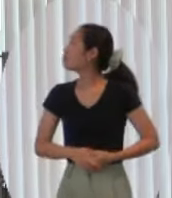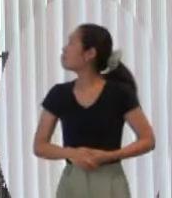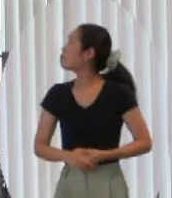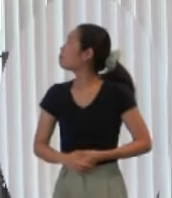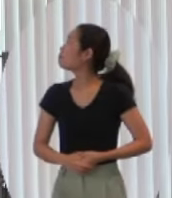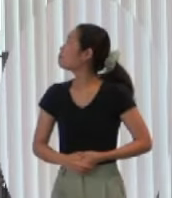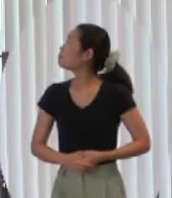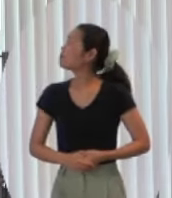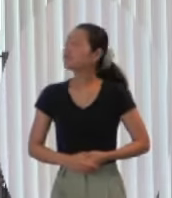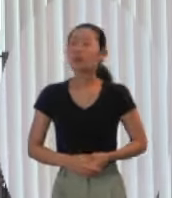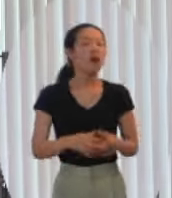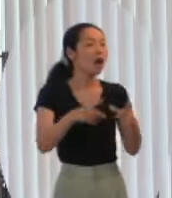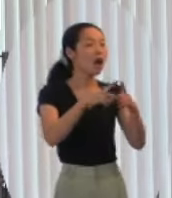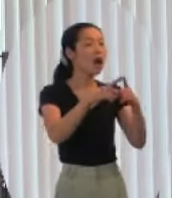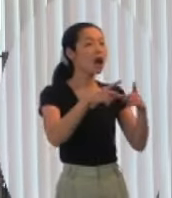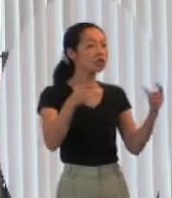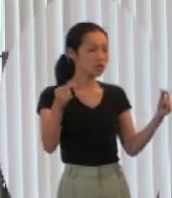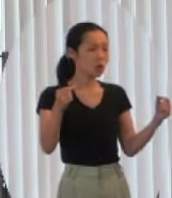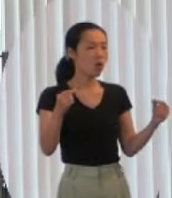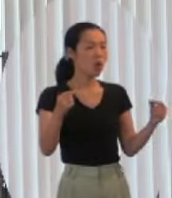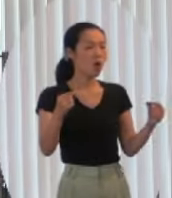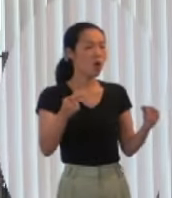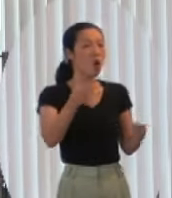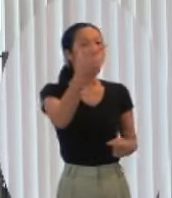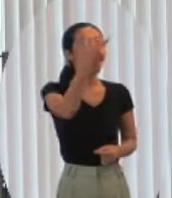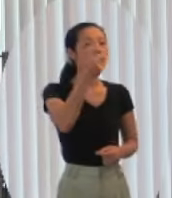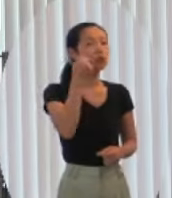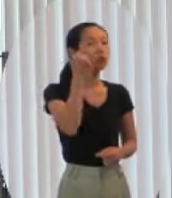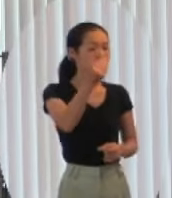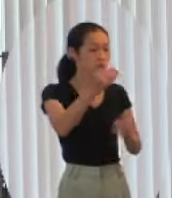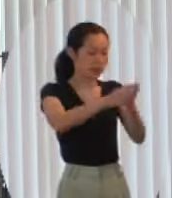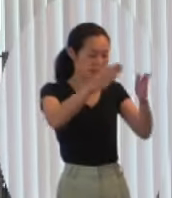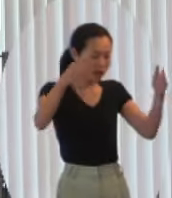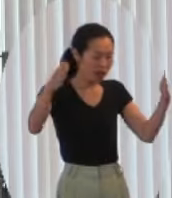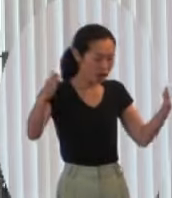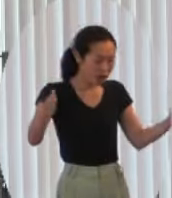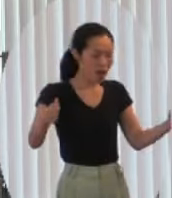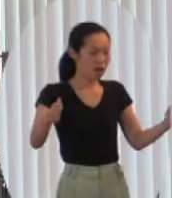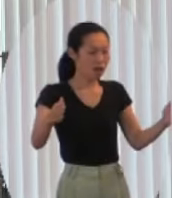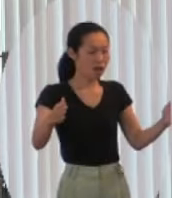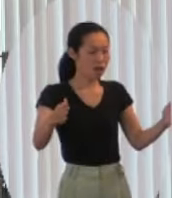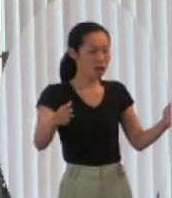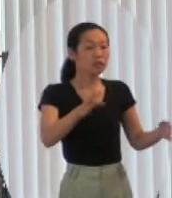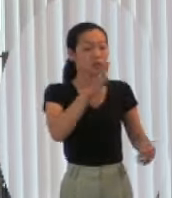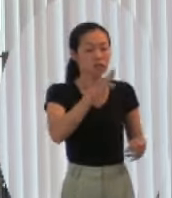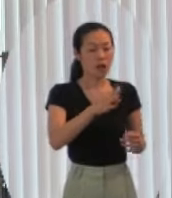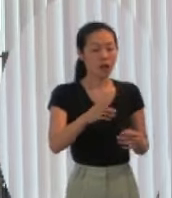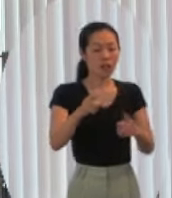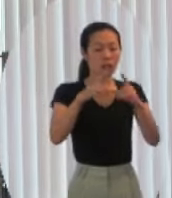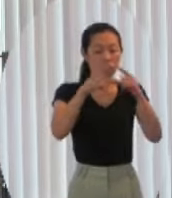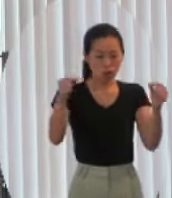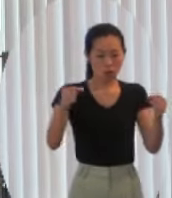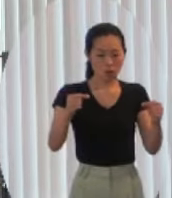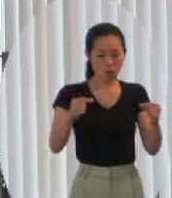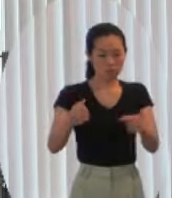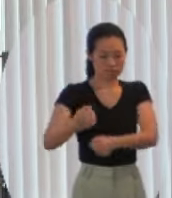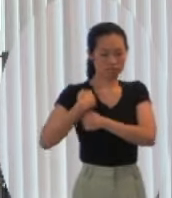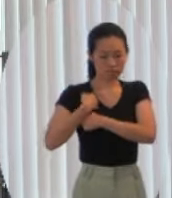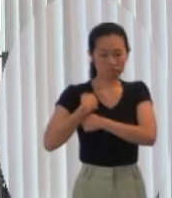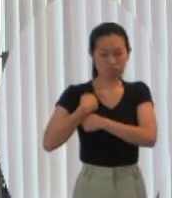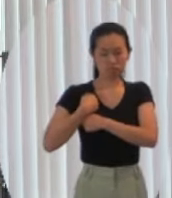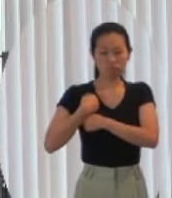日本がこの69年間直接戦争に参加しなかったということは、本当にこれは神様の憐